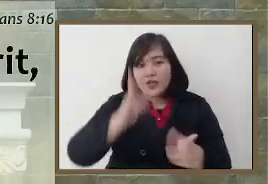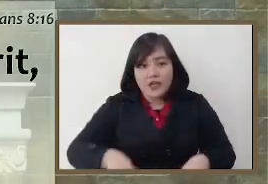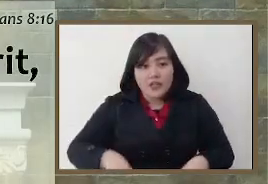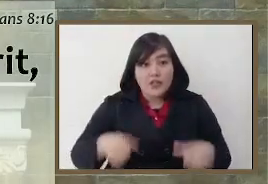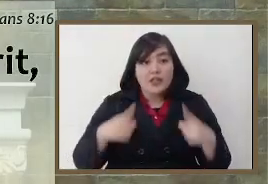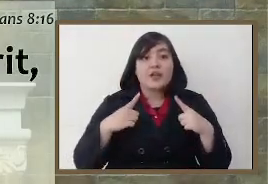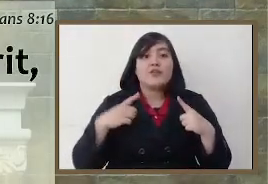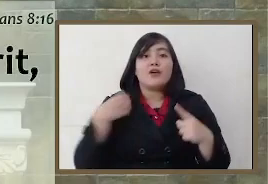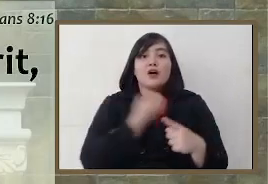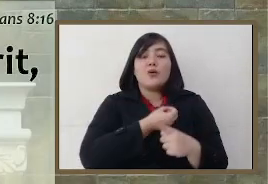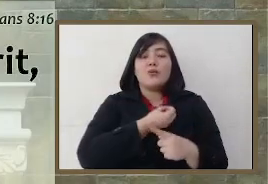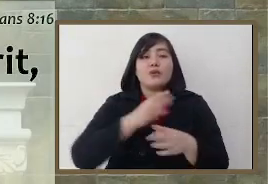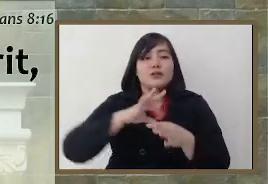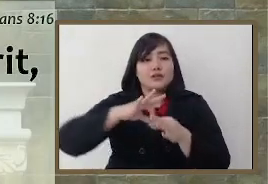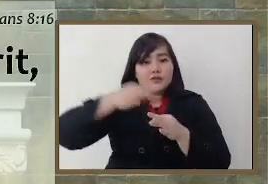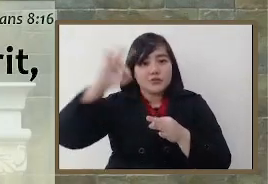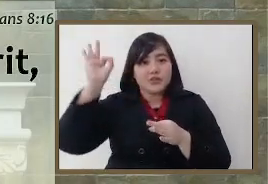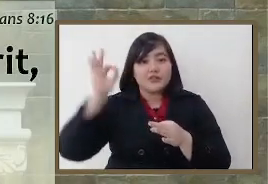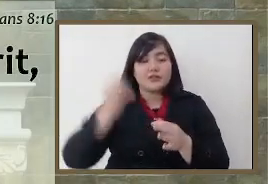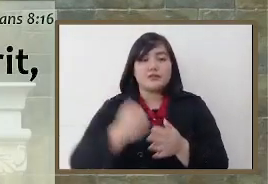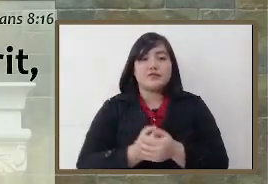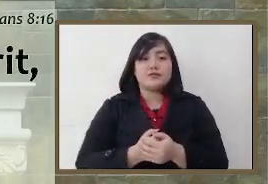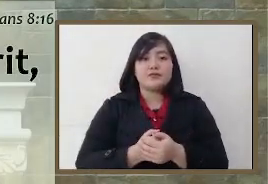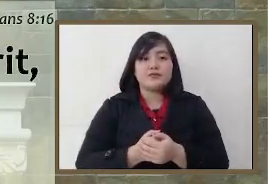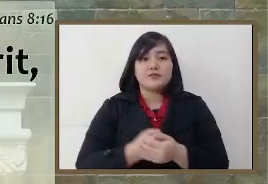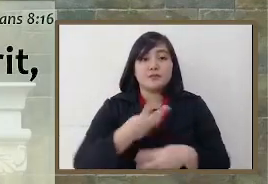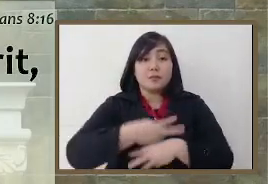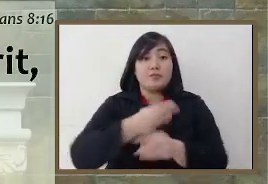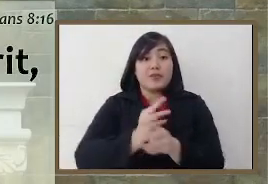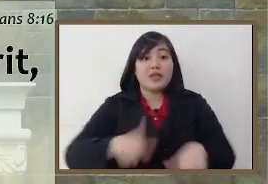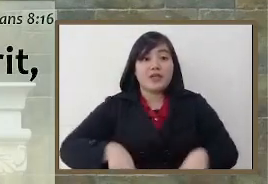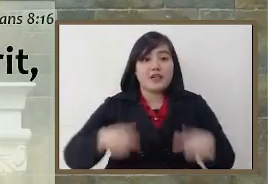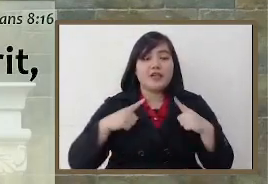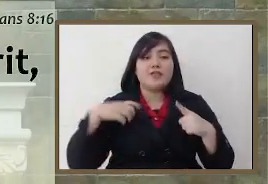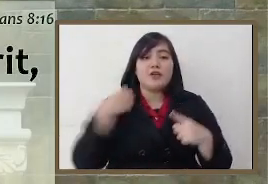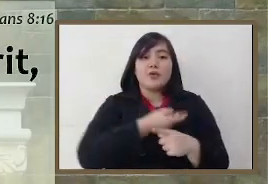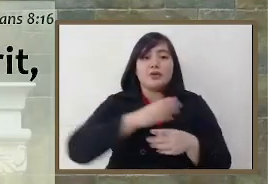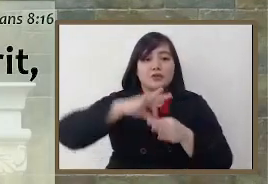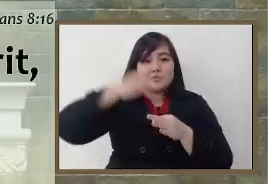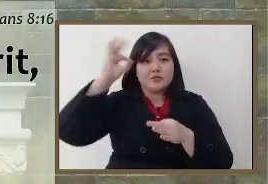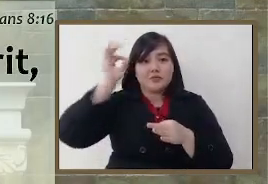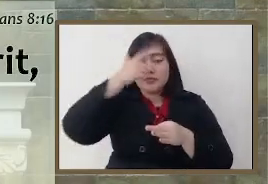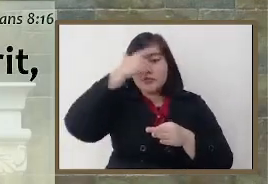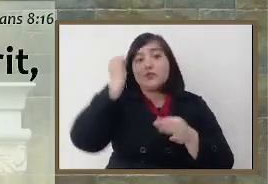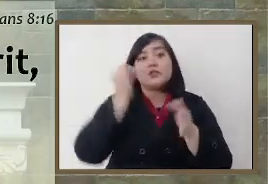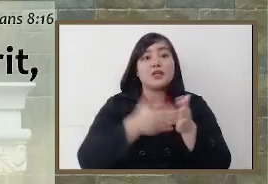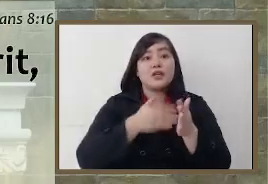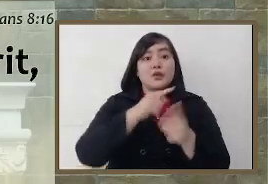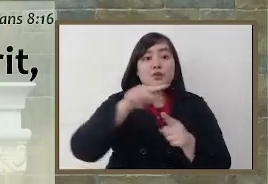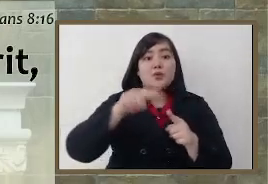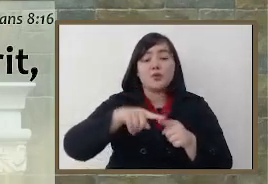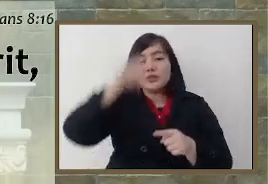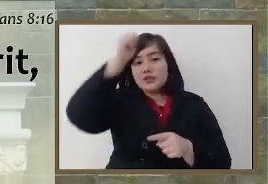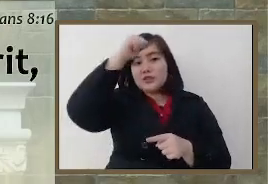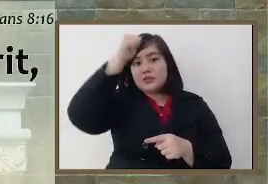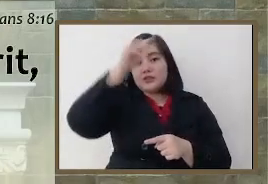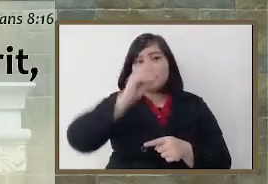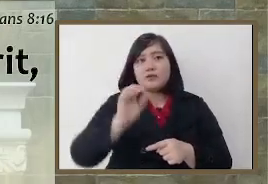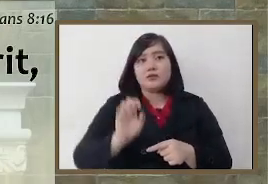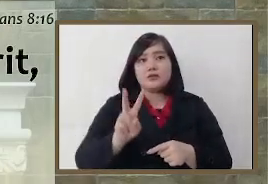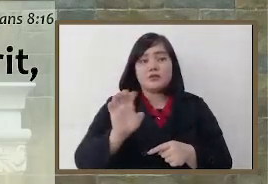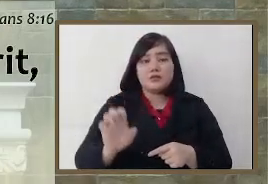ng Diyos ang ating spirit. Kasi nung tayo po, nung si Adan sa Eva nagkasala, mga kapatid, nung si Adan nagkasala,